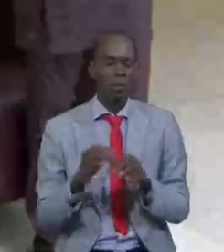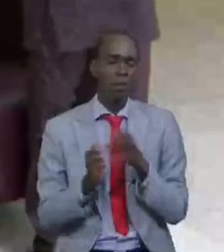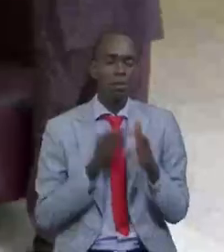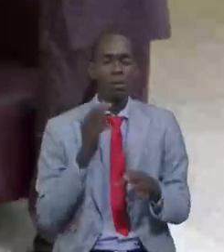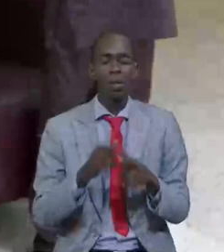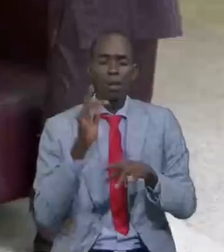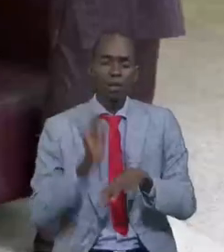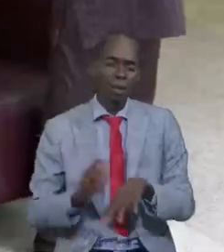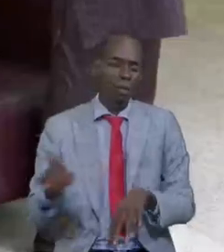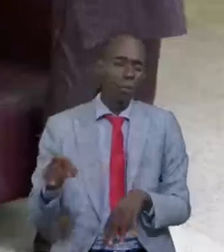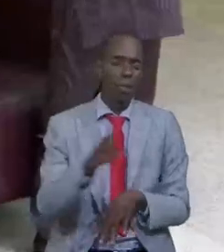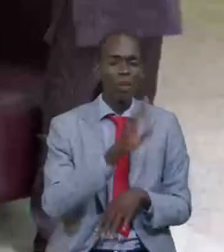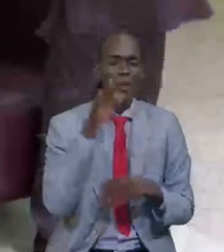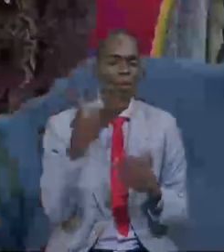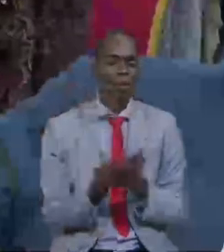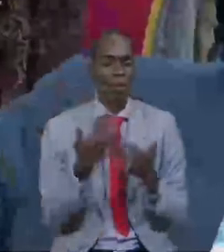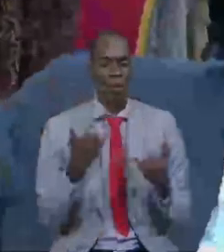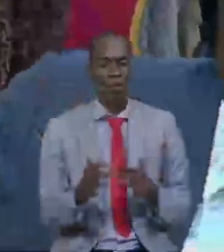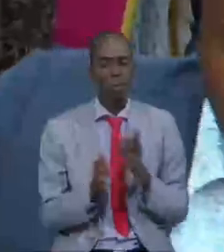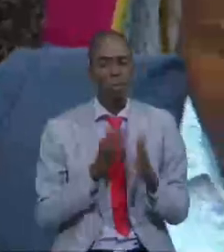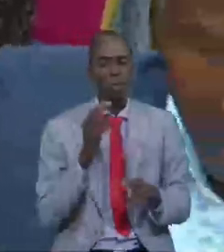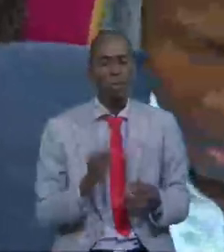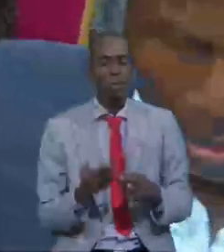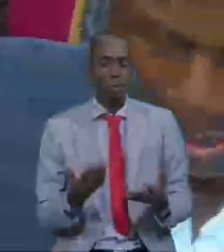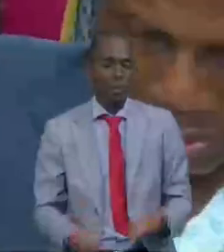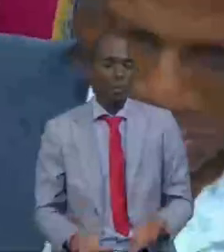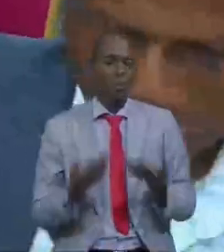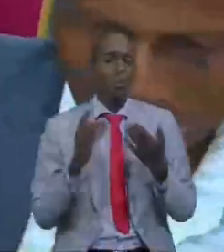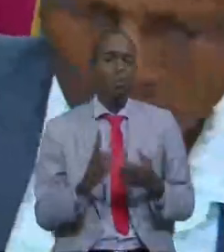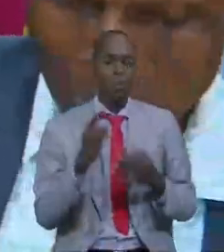Touche-les maintenant. Relève-les maintenant.